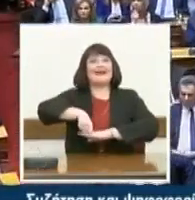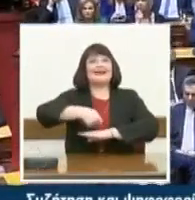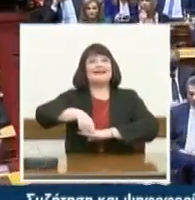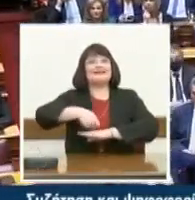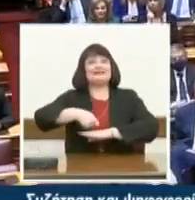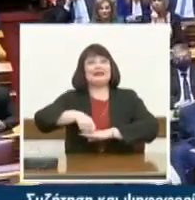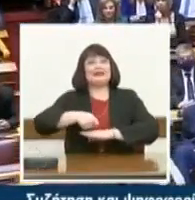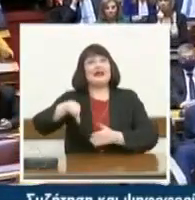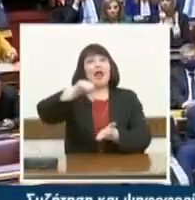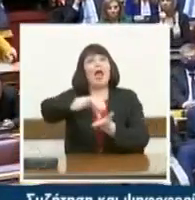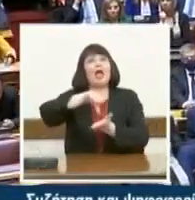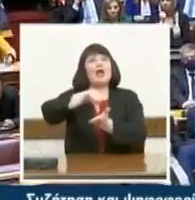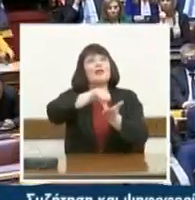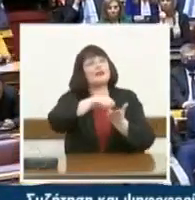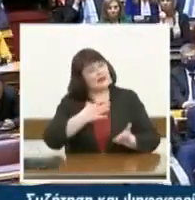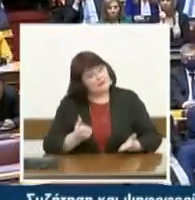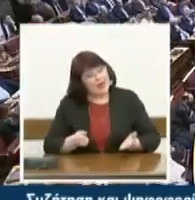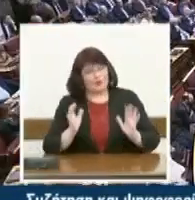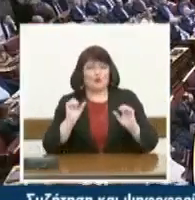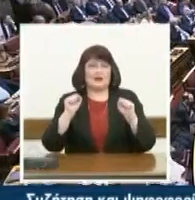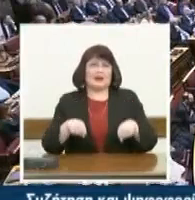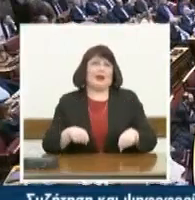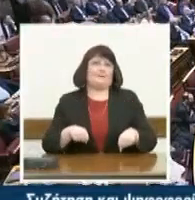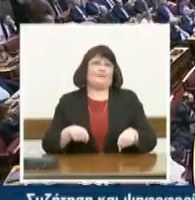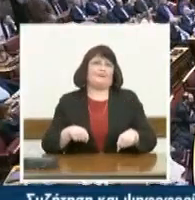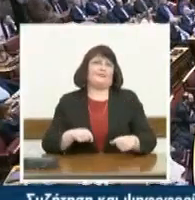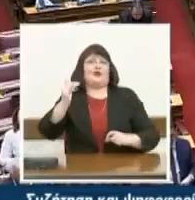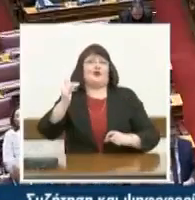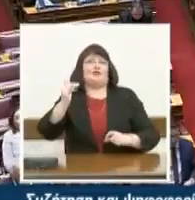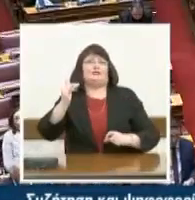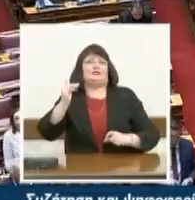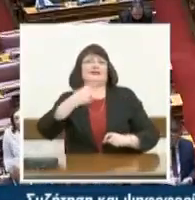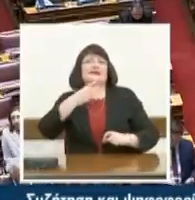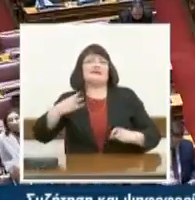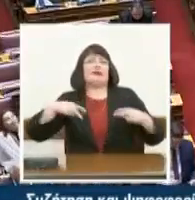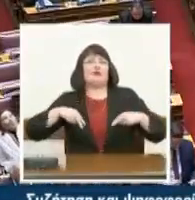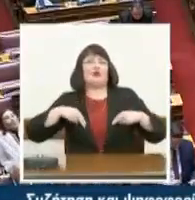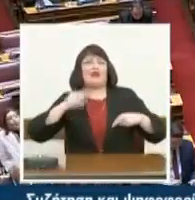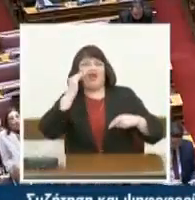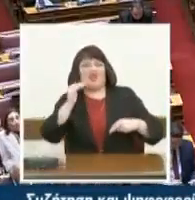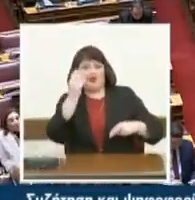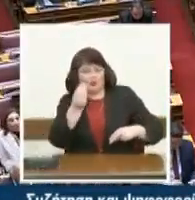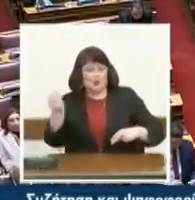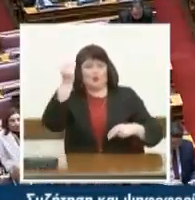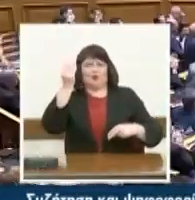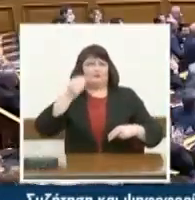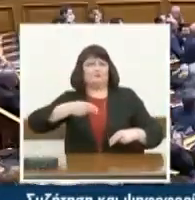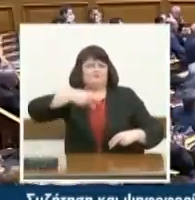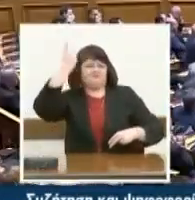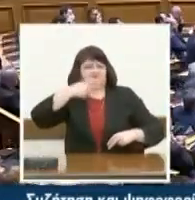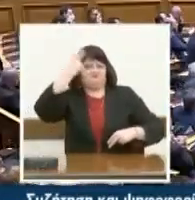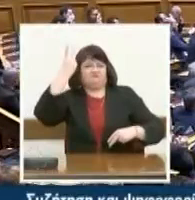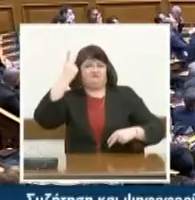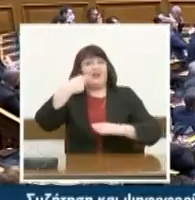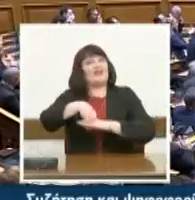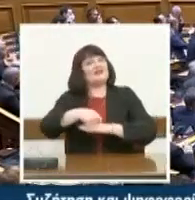πράγματα. Πρώτον, έχουμε καλύτερα εργαλεία για να κυνηγάμε τη φοροδιαφυγή και άλλωστε η φοροδιαφυγή είναι πρόβλημα του κράτους και όχι του φορολογούμενου. Δεν υπάρχει κάποιο κράτος